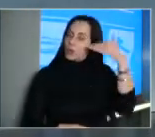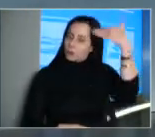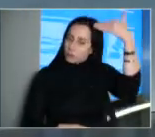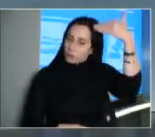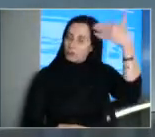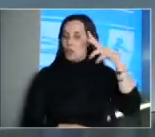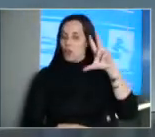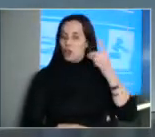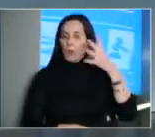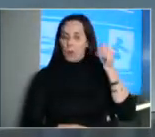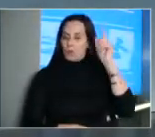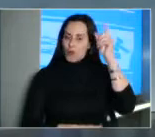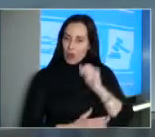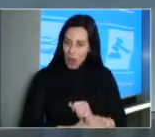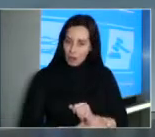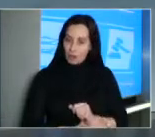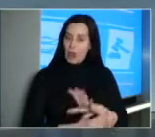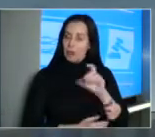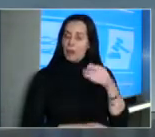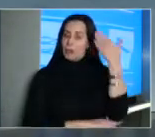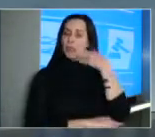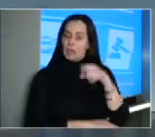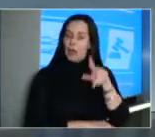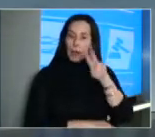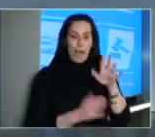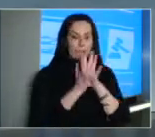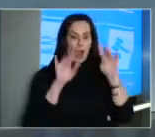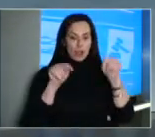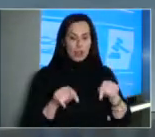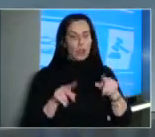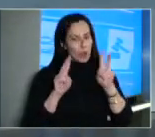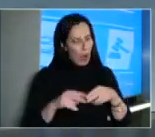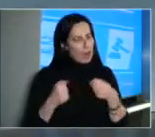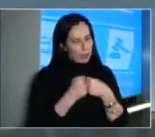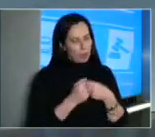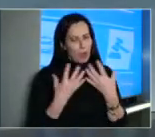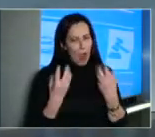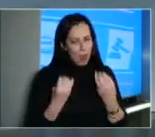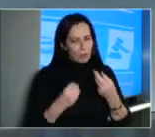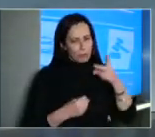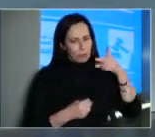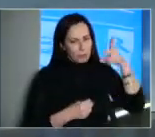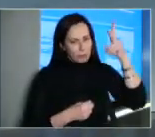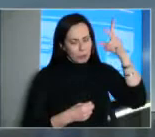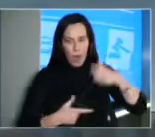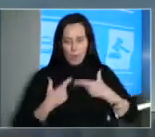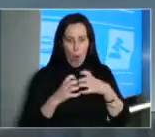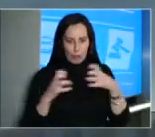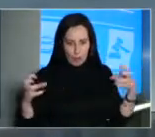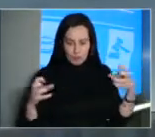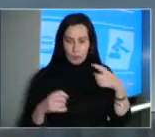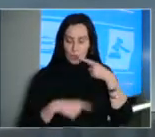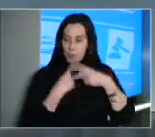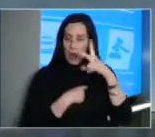לקרות בעוד 30-40 שנה, והאם מדינת ישראל של 2019 תוכל להתמודד עם כמות הולכת וגדלה בתוחלת החיים